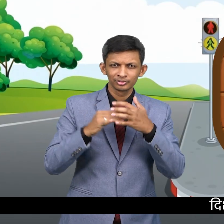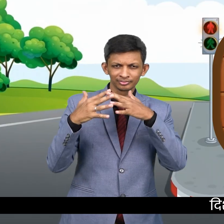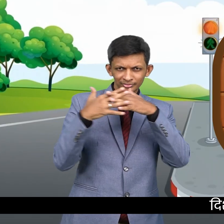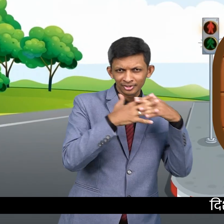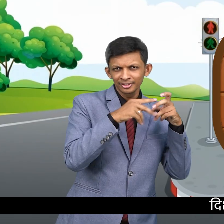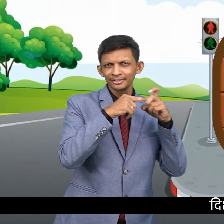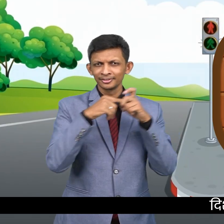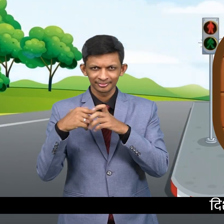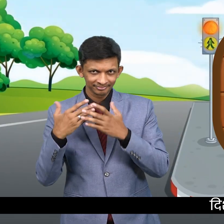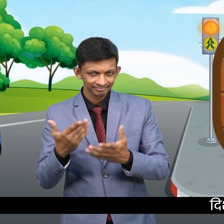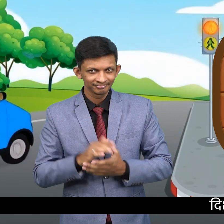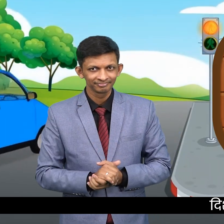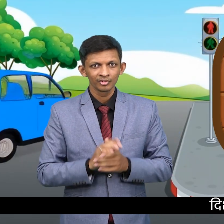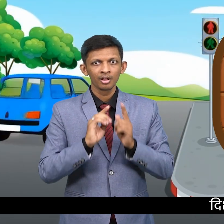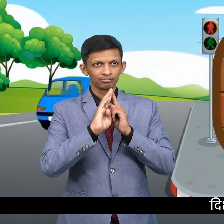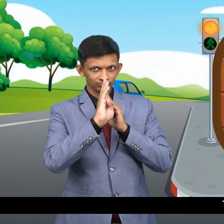दिशानिर्देश,